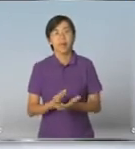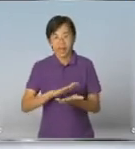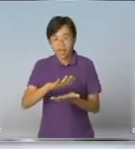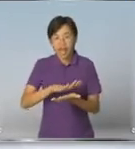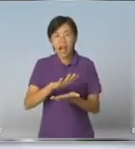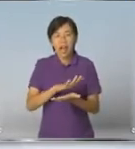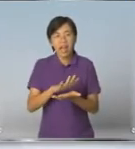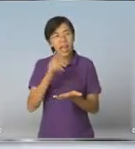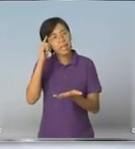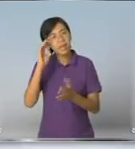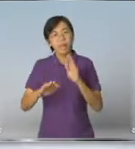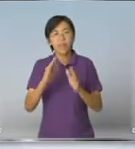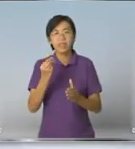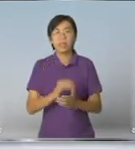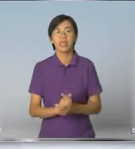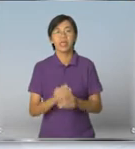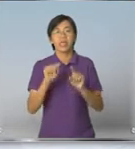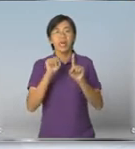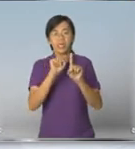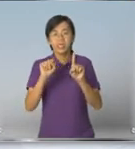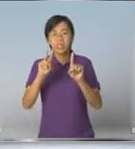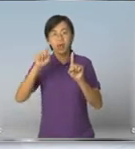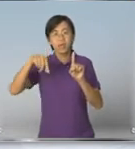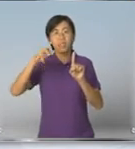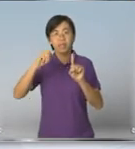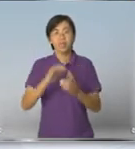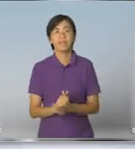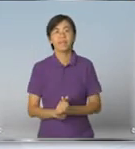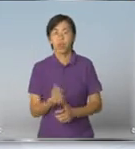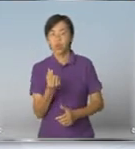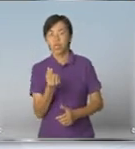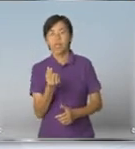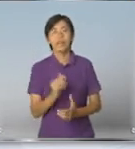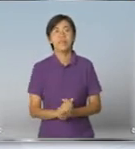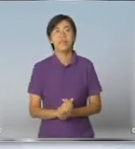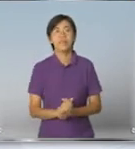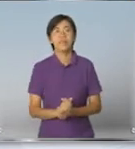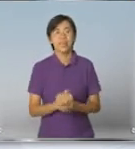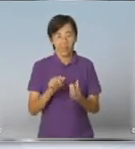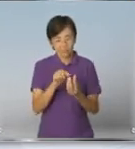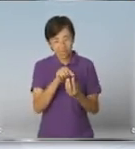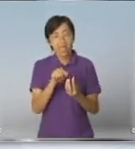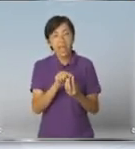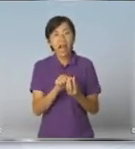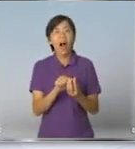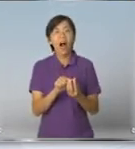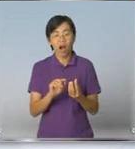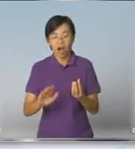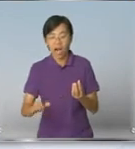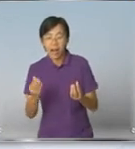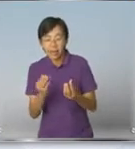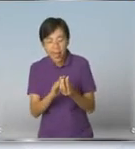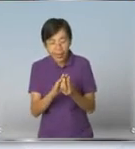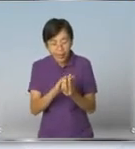ขนาดเส้นผ่าศูนย์กลางประมาณ 1-2 เซนนะคุณก็เนาะแต่ว่ามันอาจจะติดมือสักเล็กน้อยค่ะเราใช้